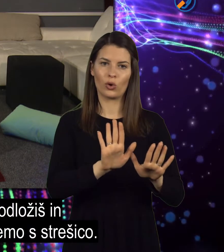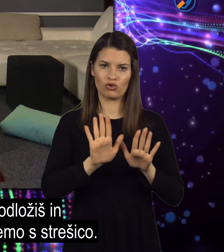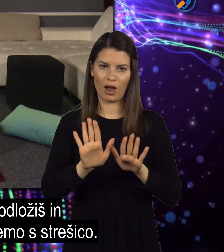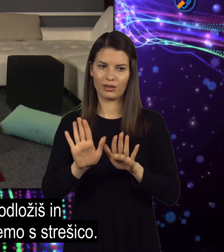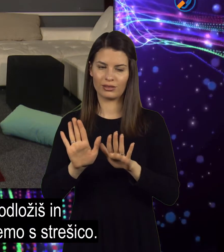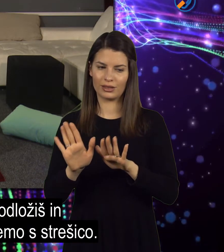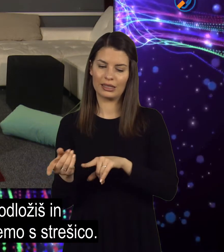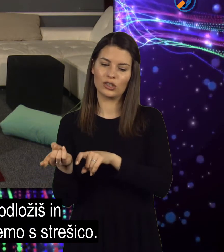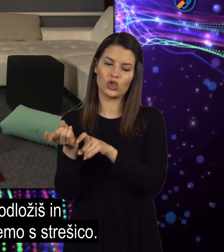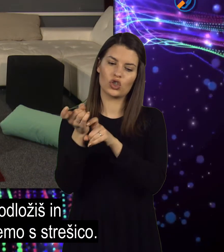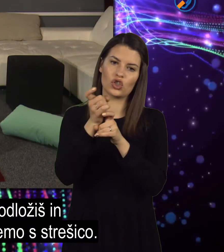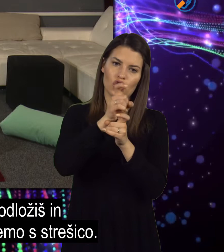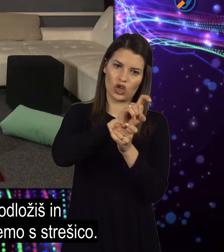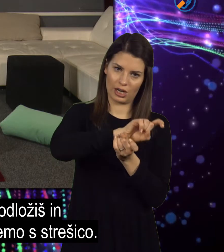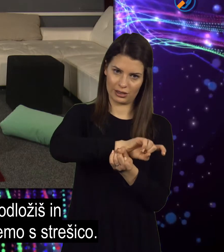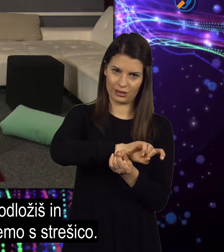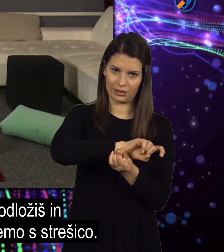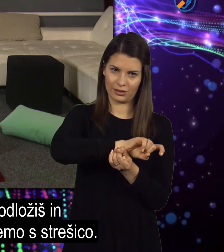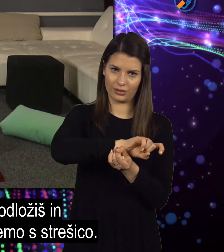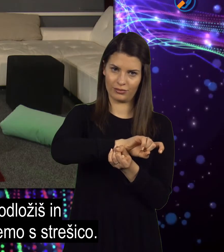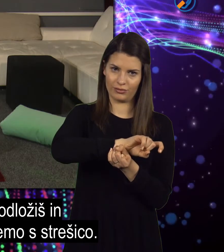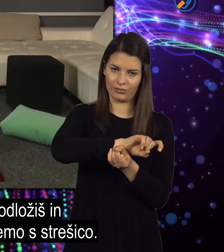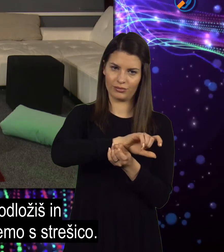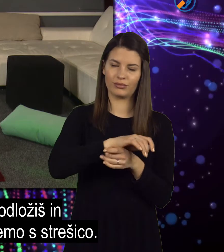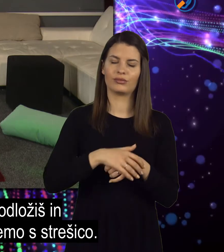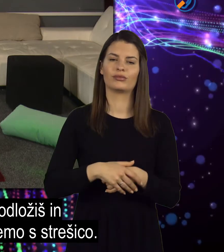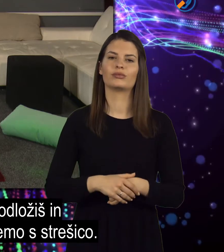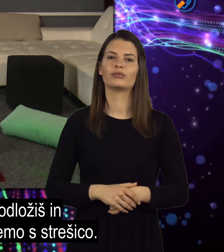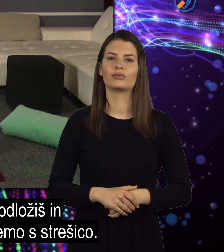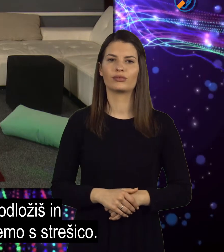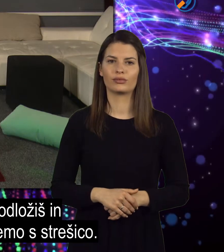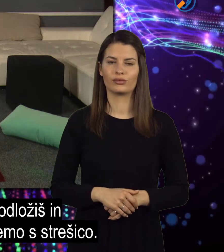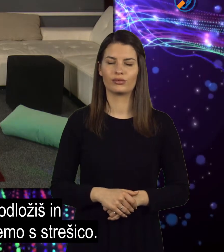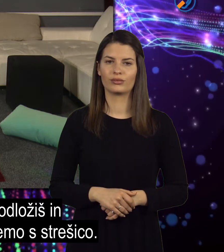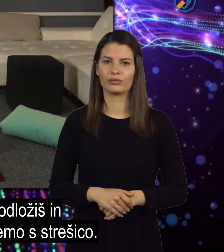Zdaj pa počasi odložiš in spustiš dol.